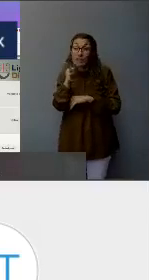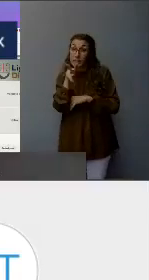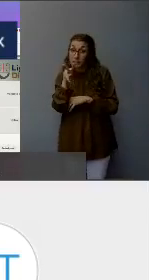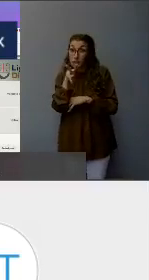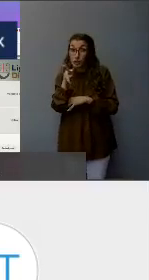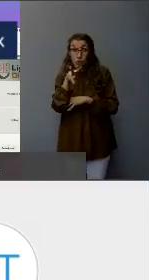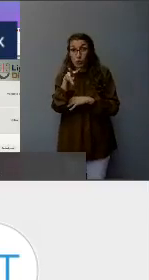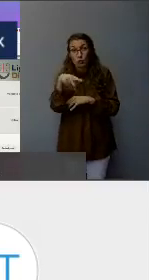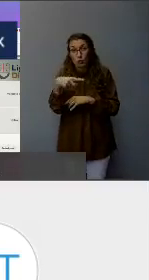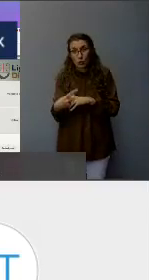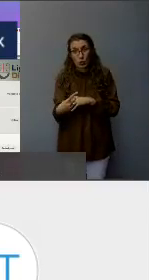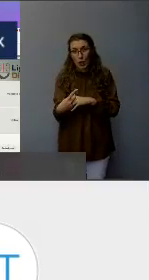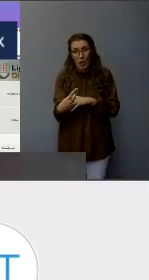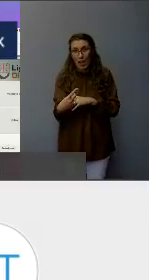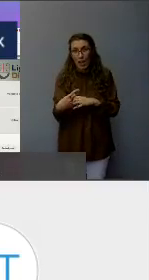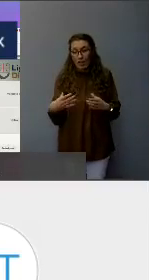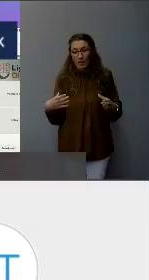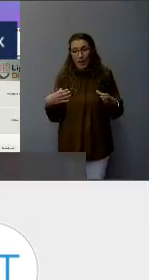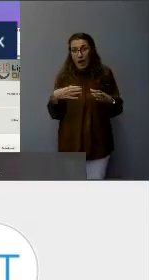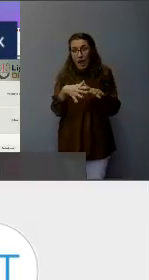ciclo amministrativo